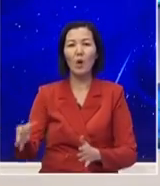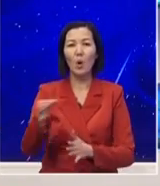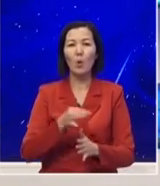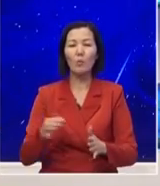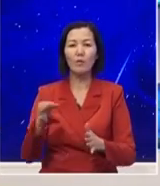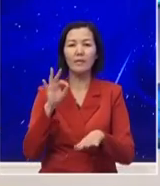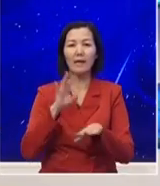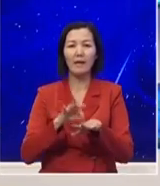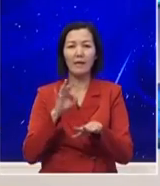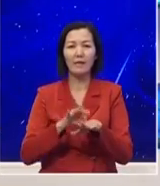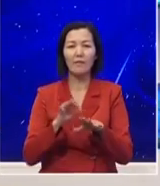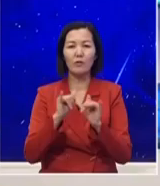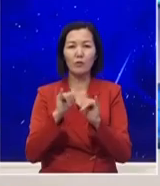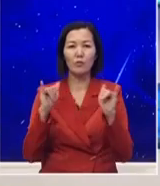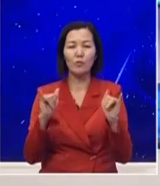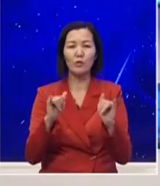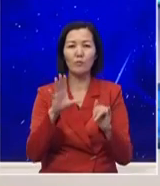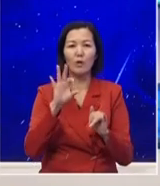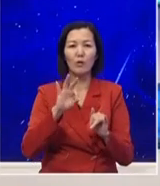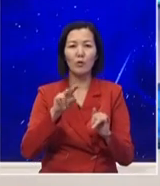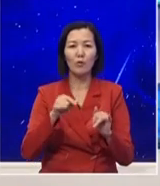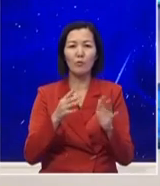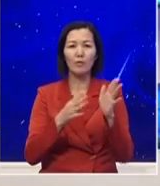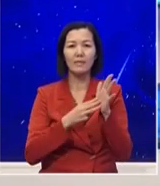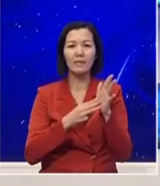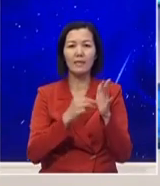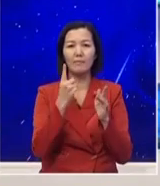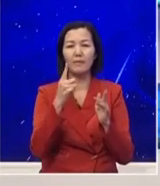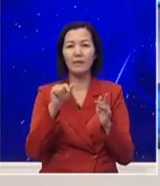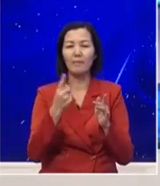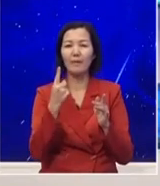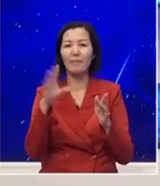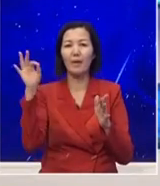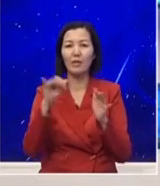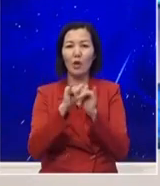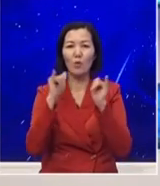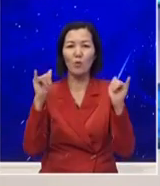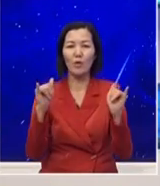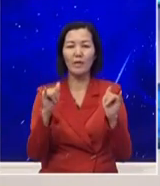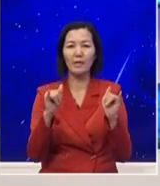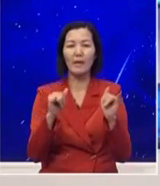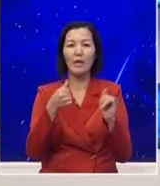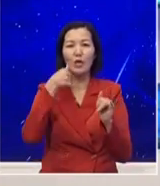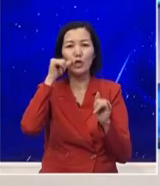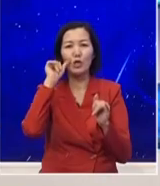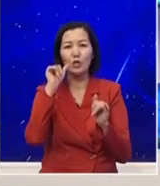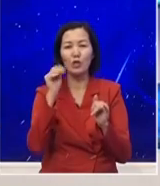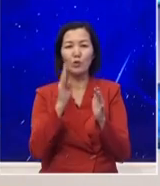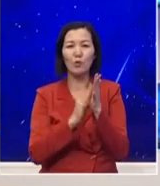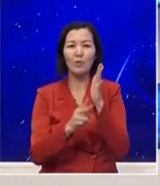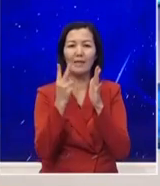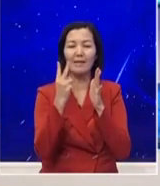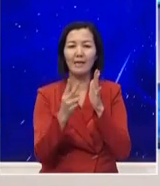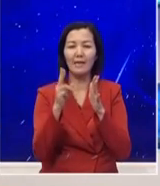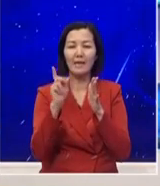Облыста коронавирустық өсім 0,8%-дан 1,1%-ға ұлғайды. Мәселен, соңғы тәуліктің өзінде аймақта 92